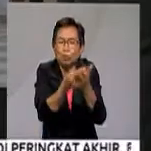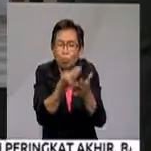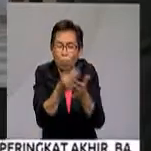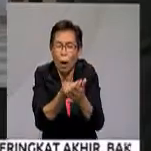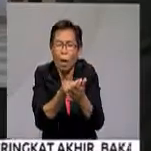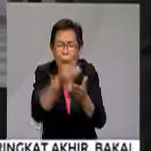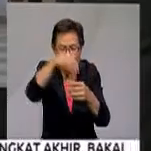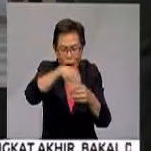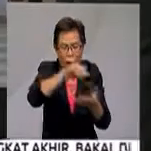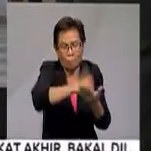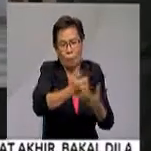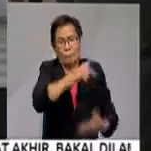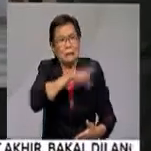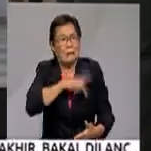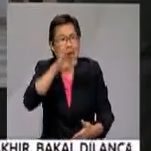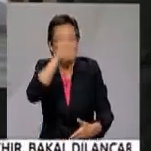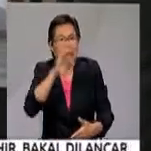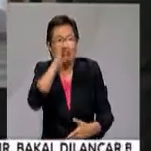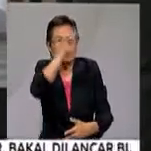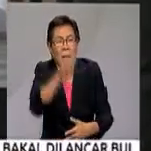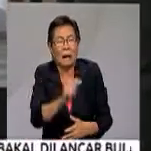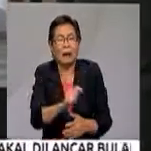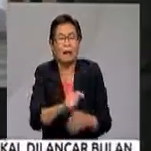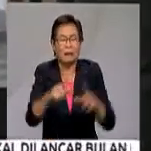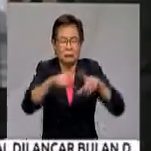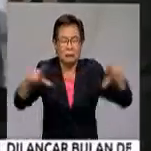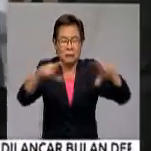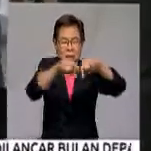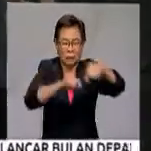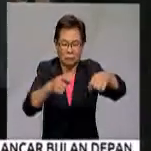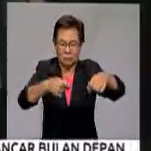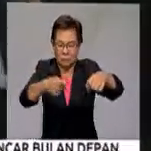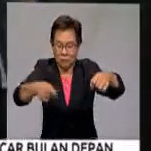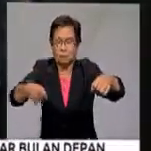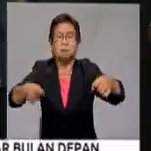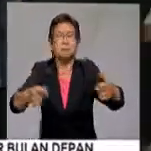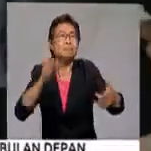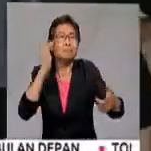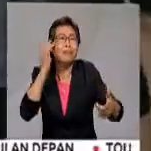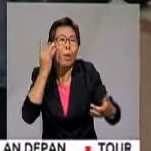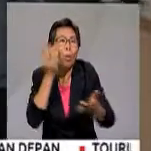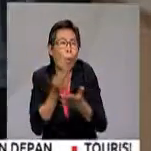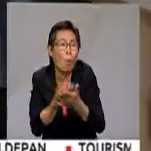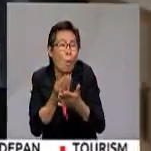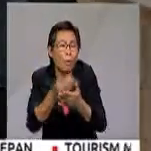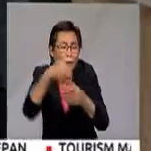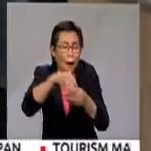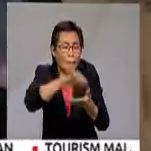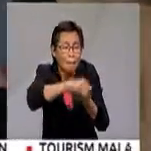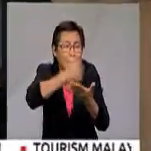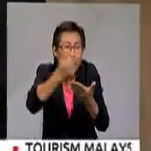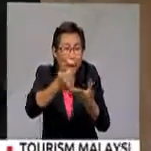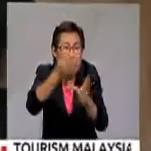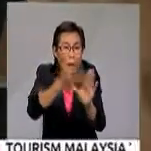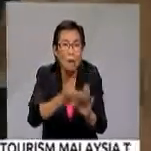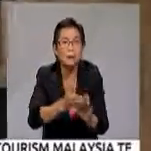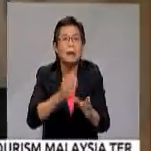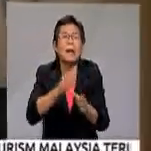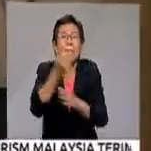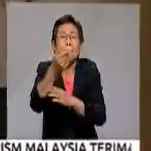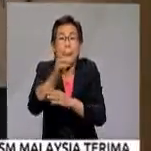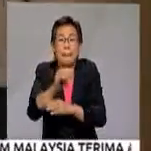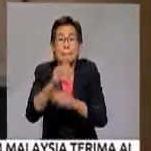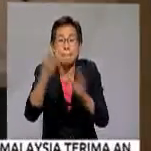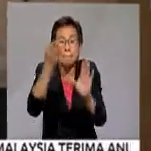baki dalam akaun peribadinya setiap kali cek ditanda tangan. Malah beliau merasakan jumlah dalam akaun M-Bank